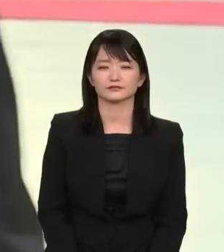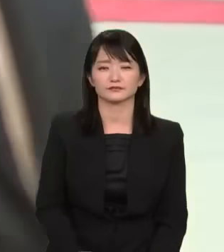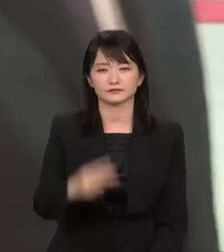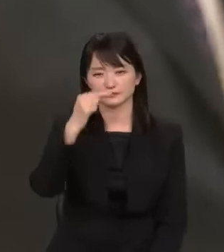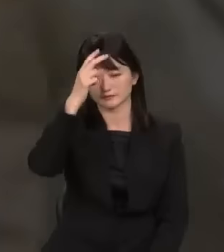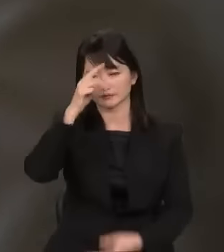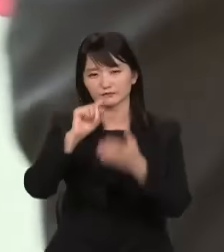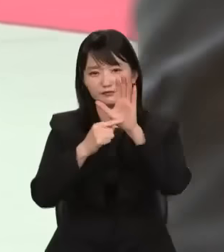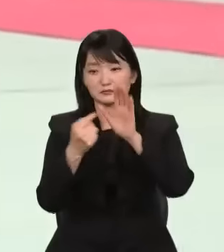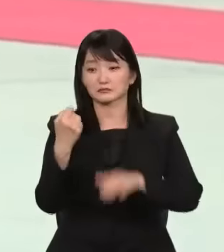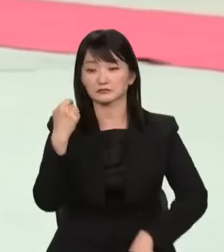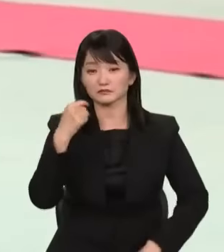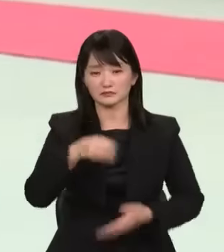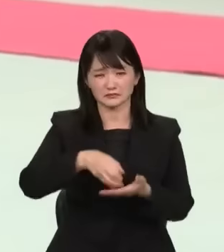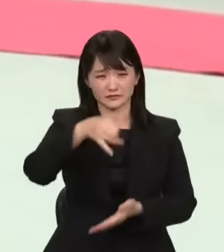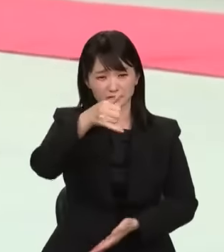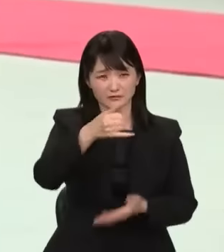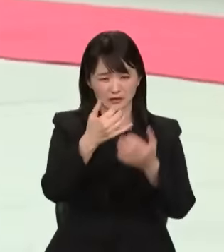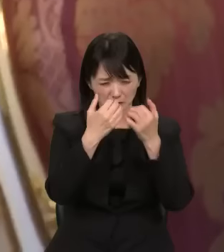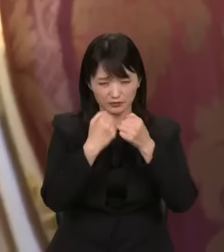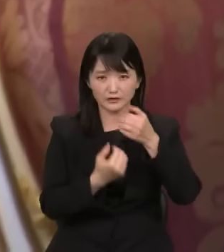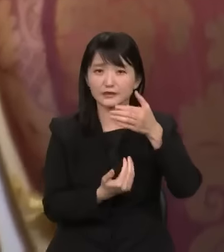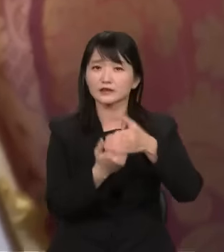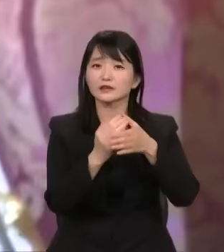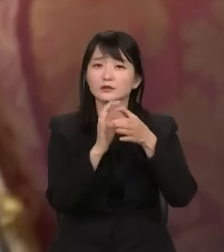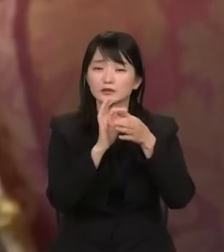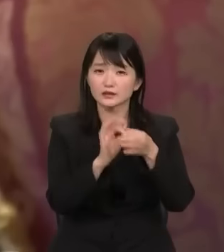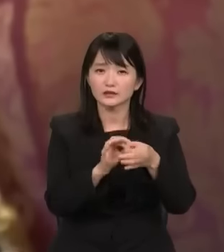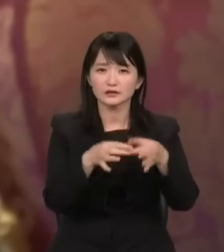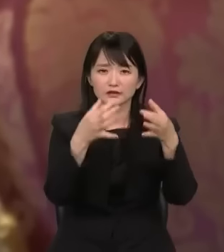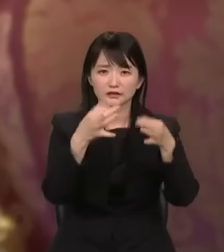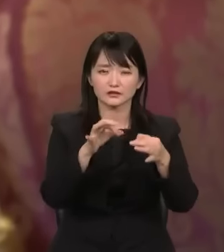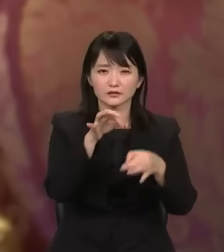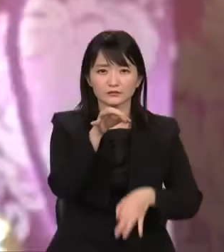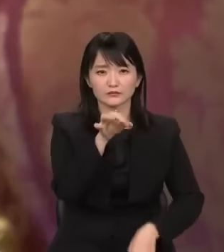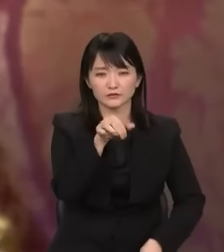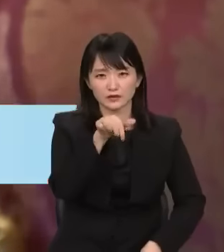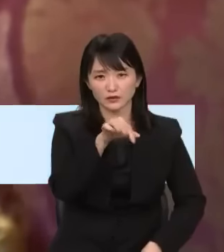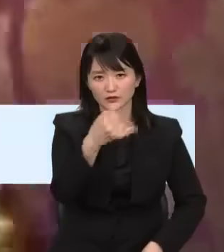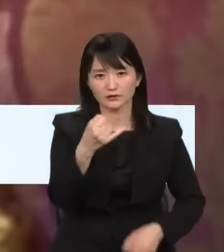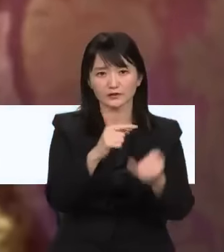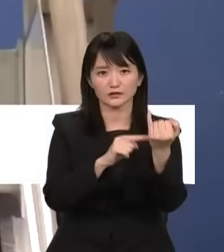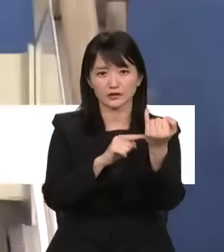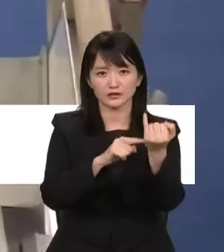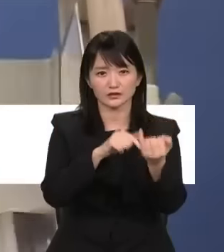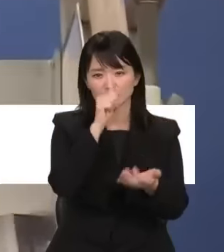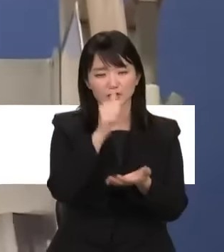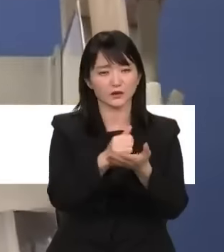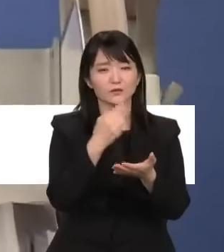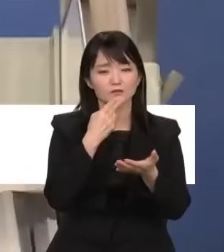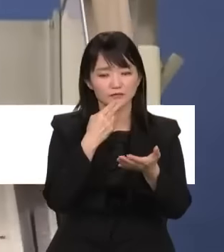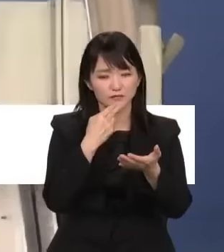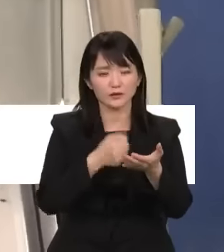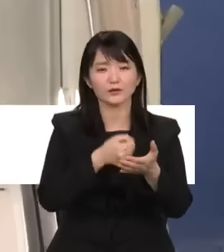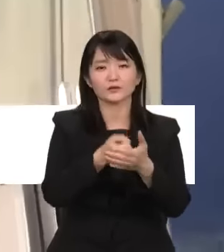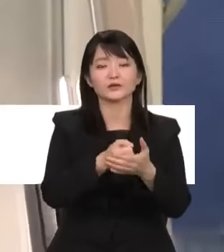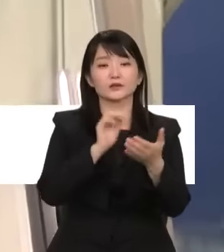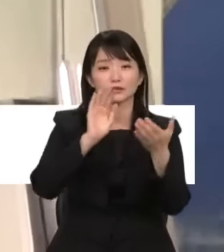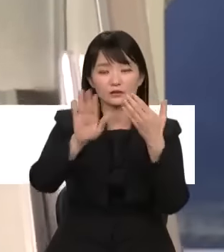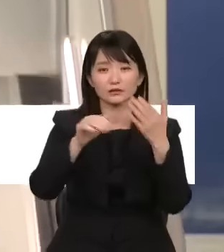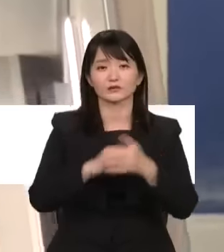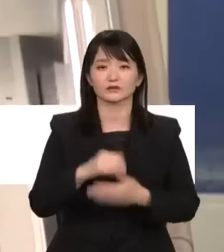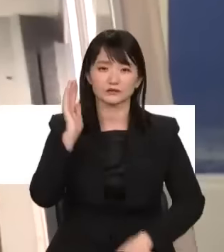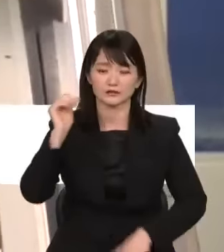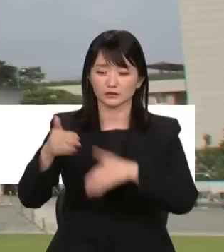검찰이 전날 명품백 수수 사건과 관련 김건희 여사에 대해 불기소 처분을 내린 직후 대통령실은 검찰